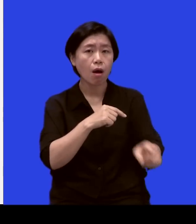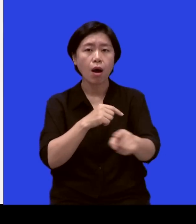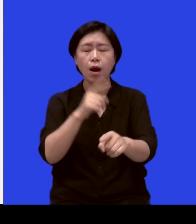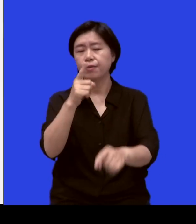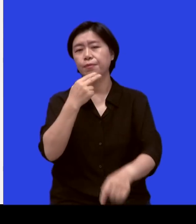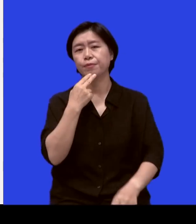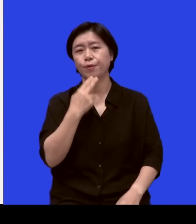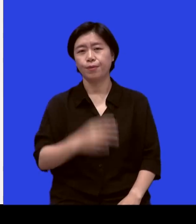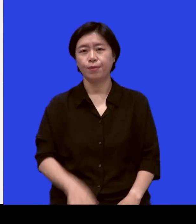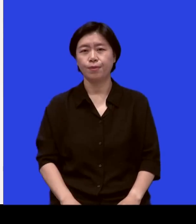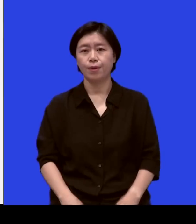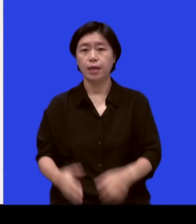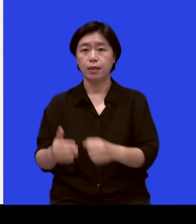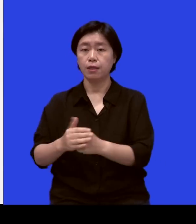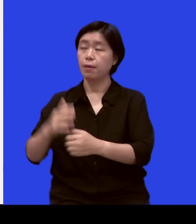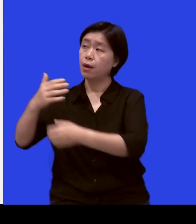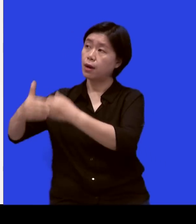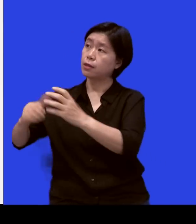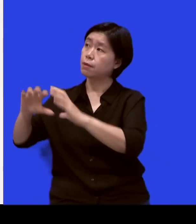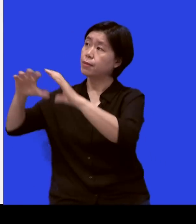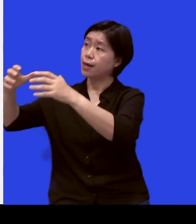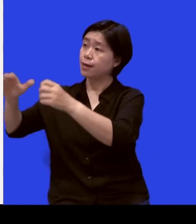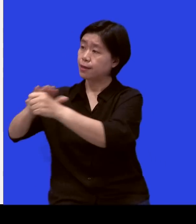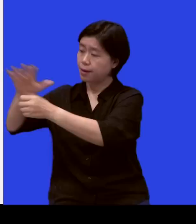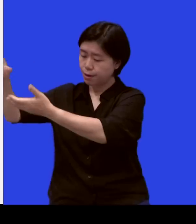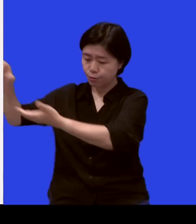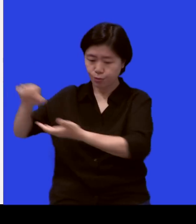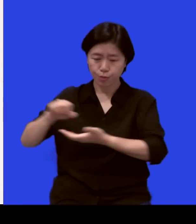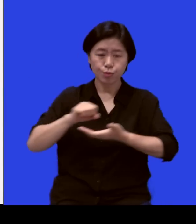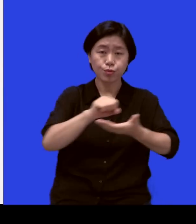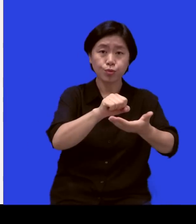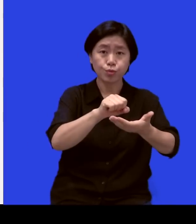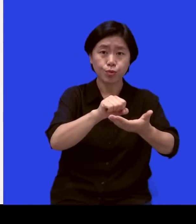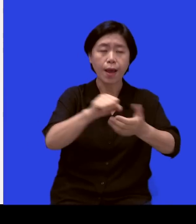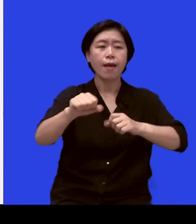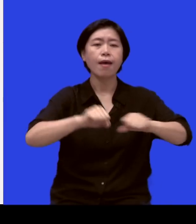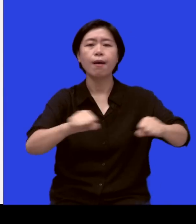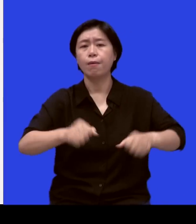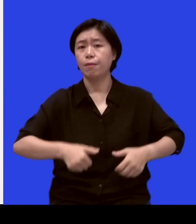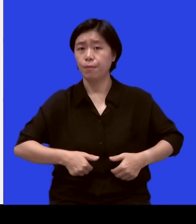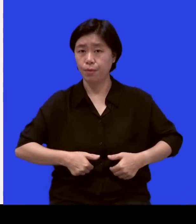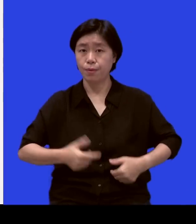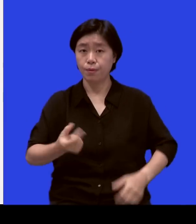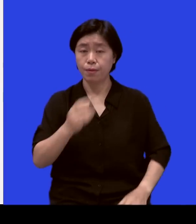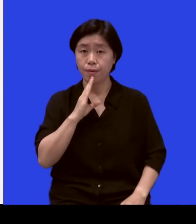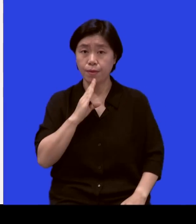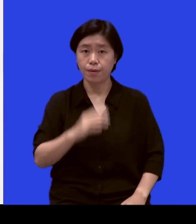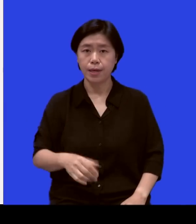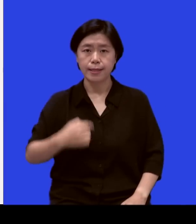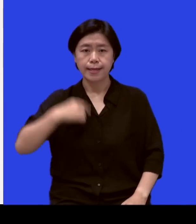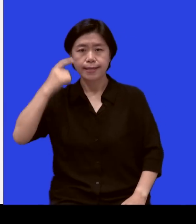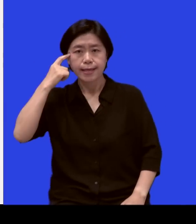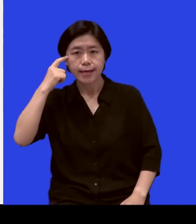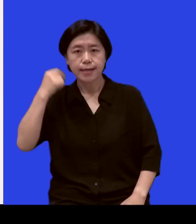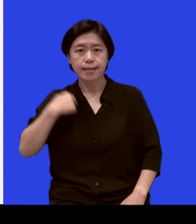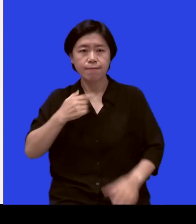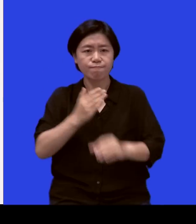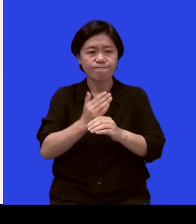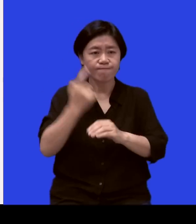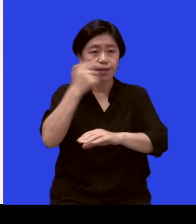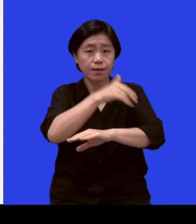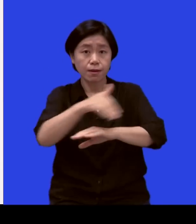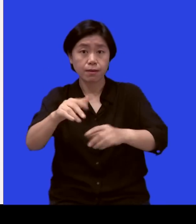운동을 해야지 우리가 치유가 되고 진정한 좋은 사회가 되지. 개혁과 혁명으로는